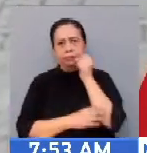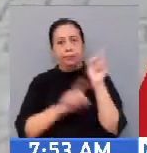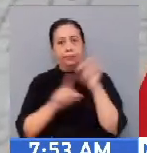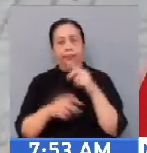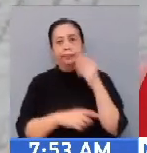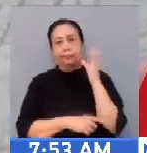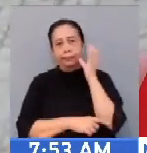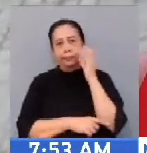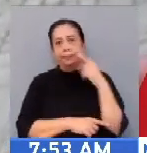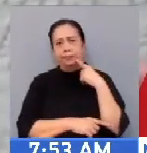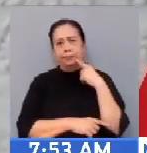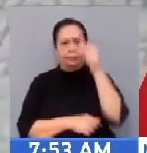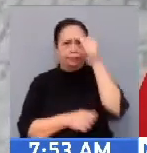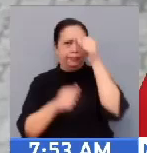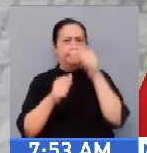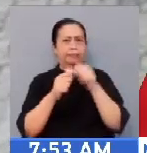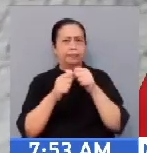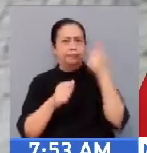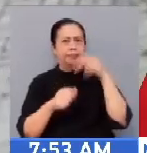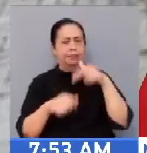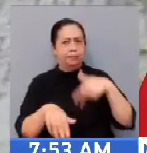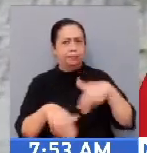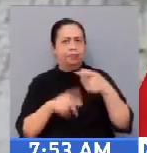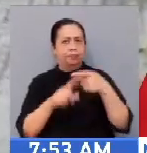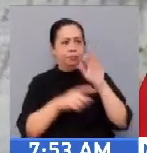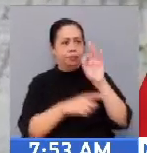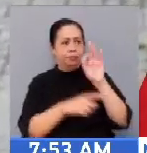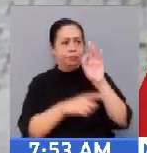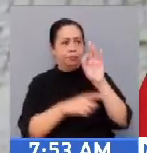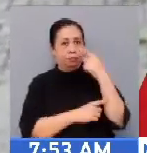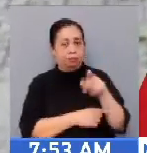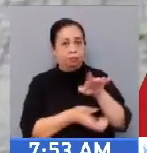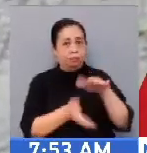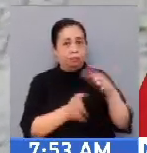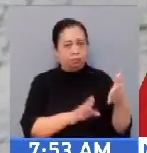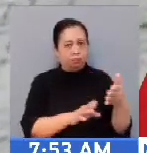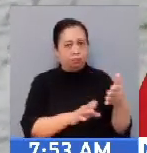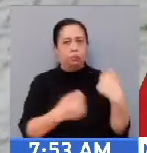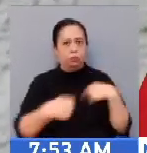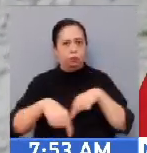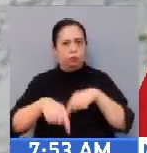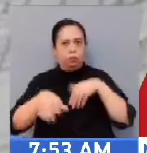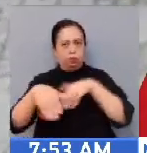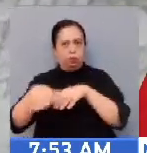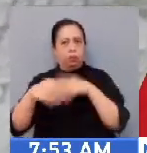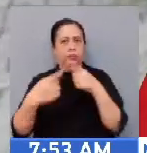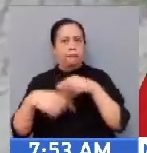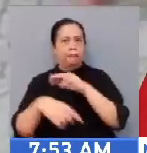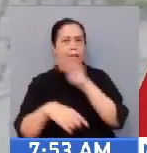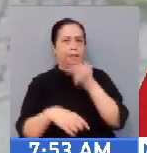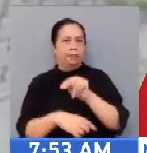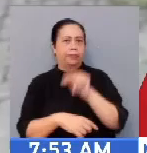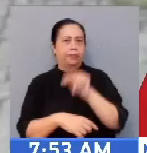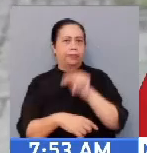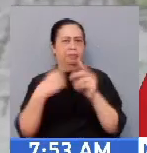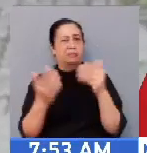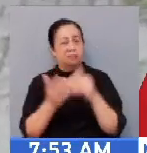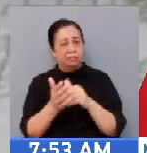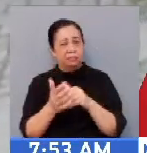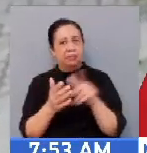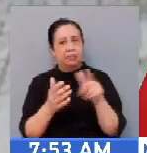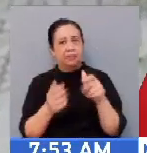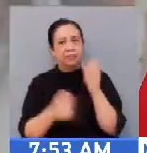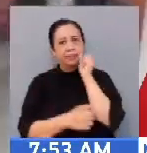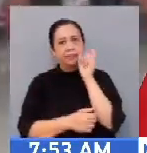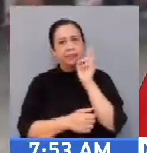niya nagtakad siya mula sa burol ni S.E.J. hanggang dito sa Manila North Cemetery. Ngayon, maaga na dahil gusto niya raw dumalo sa libing ng isa pa